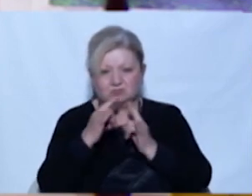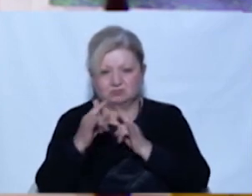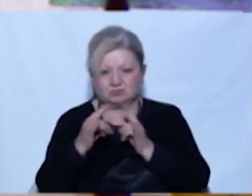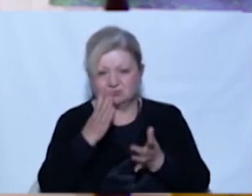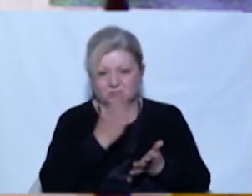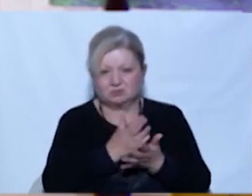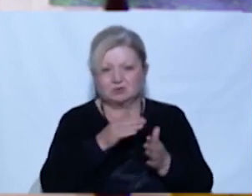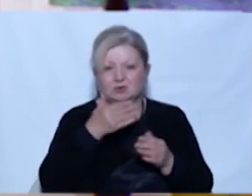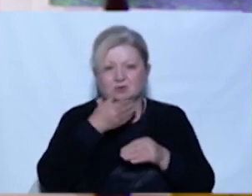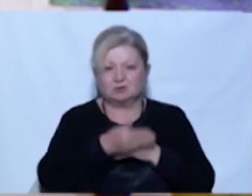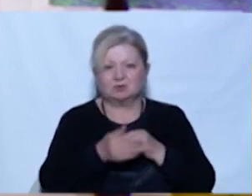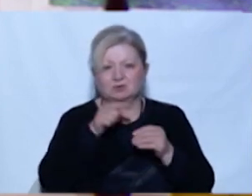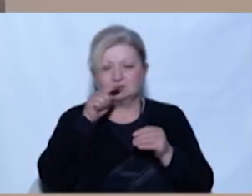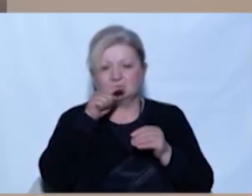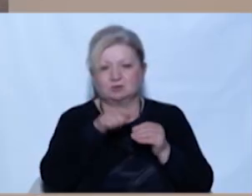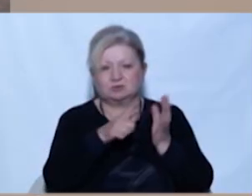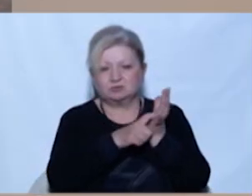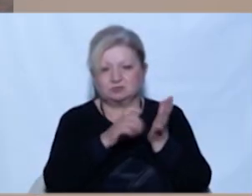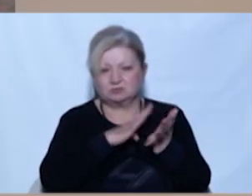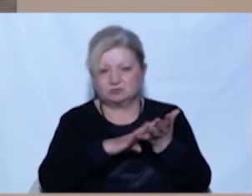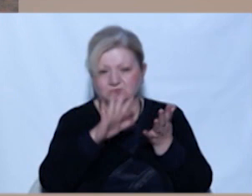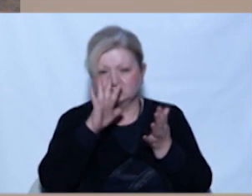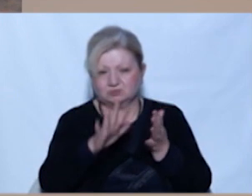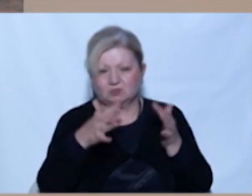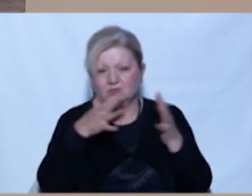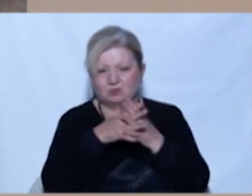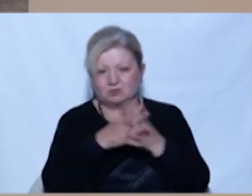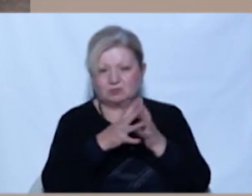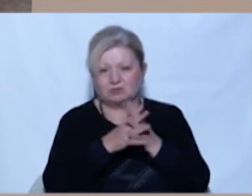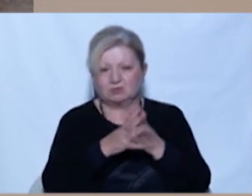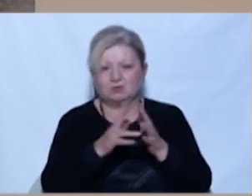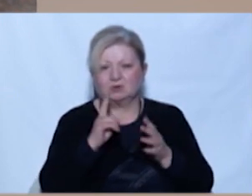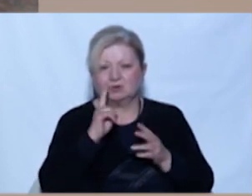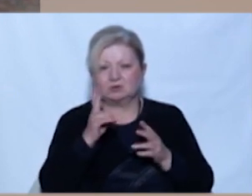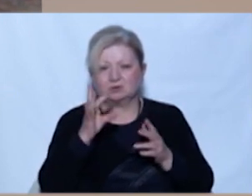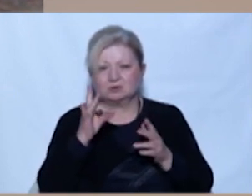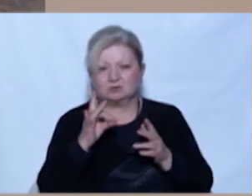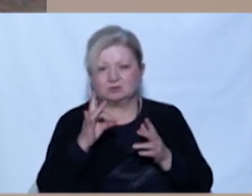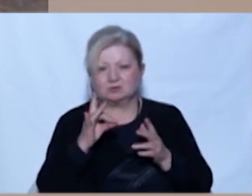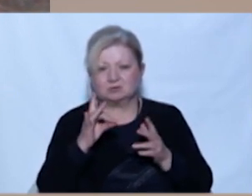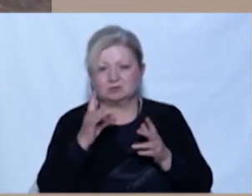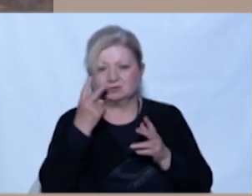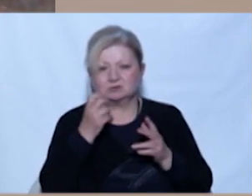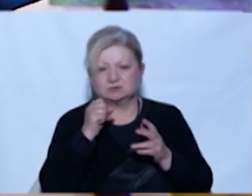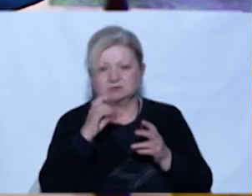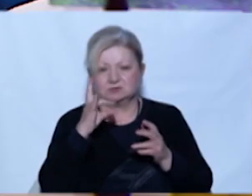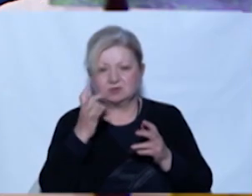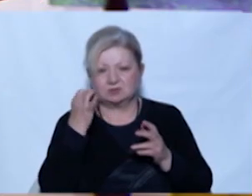შემდეგ მივიღეთ 1795 წელს კრწანისის ომი, რომელზედაც საუბარს არ განვაგრძობ, იმიტომ რომ ყველასთვის ცნობილია